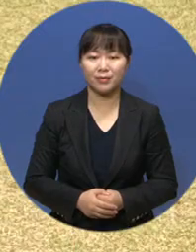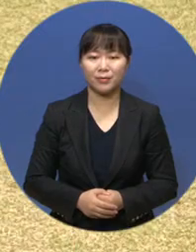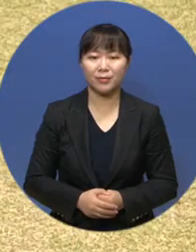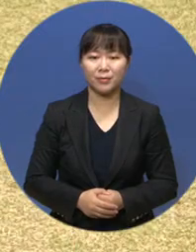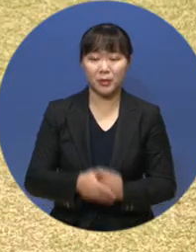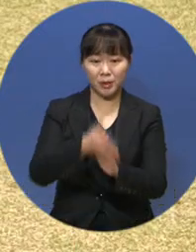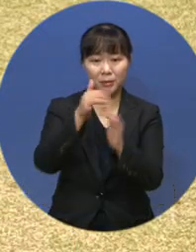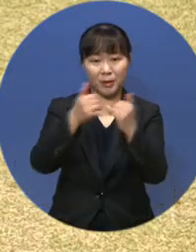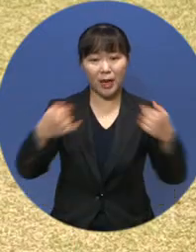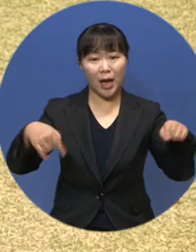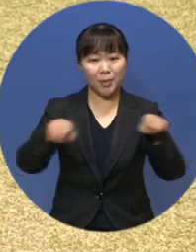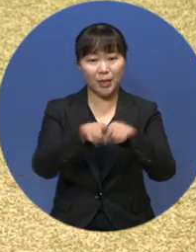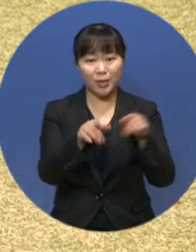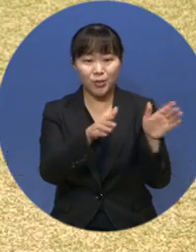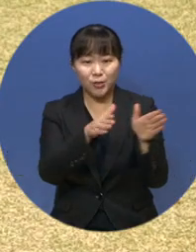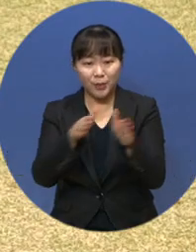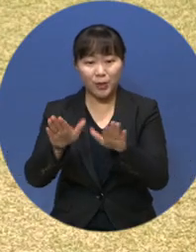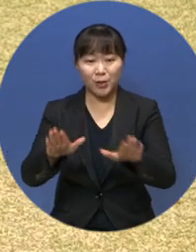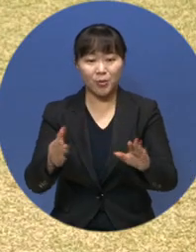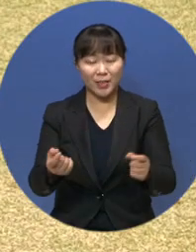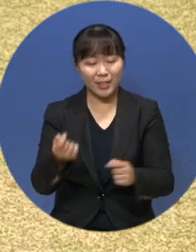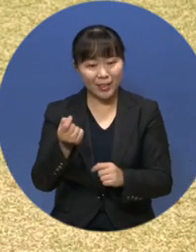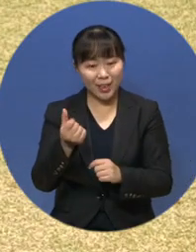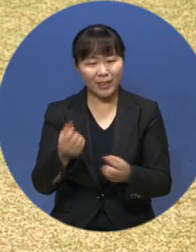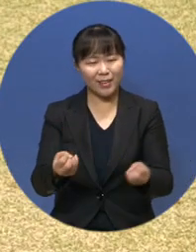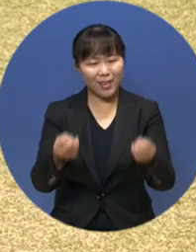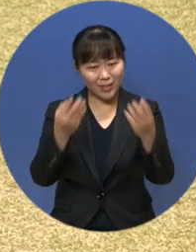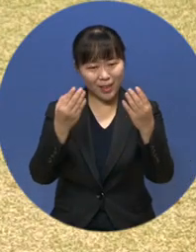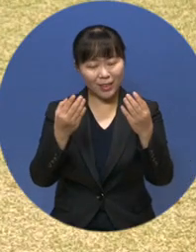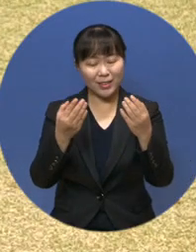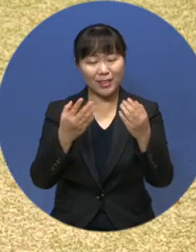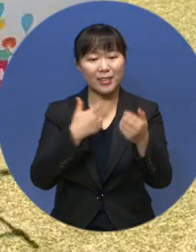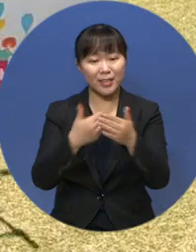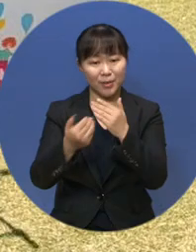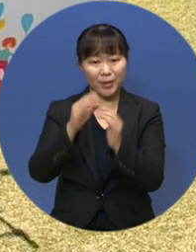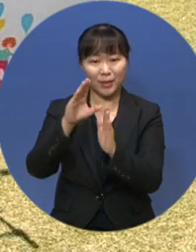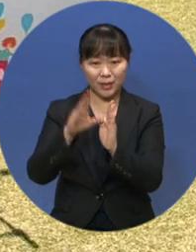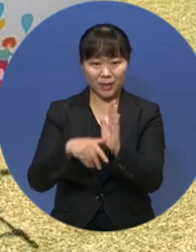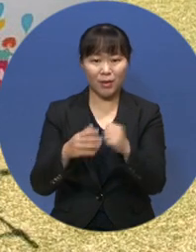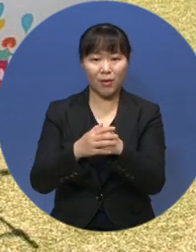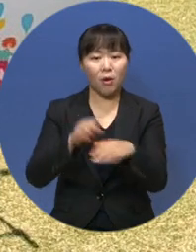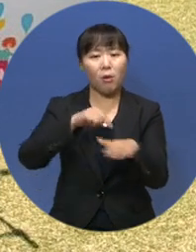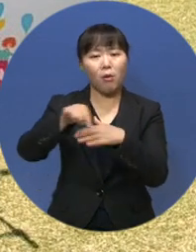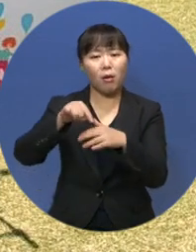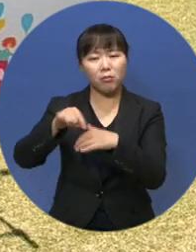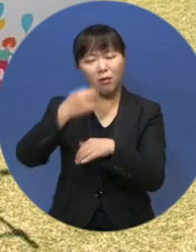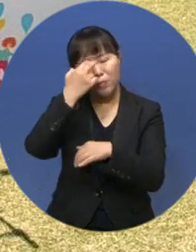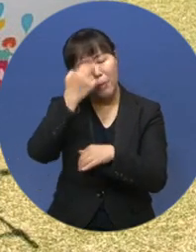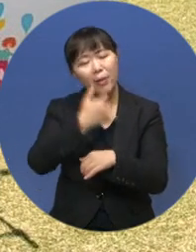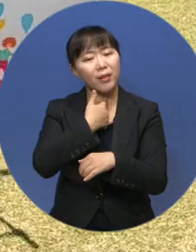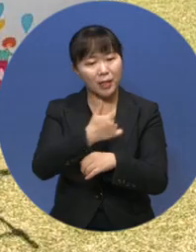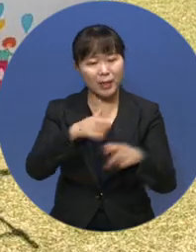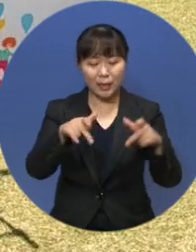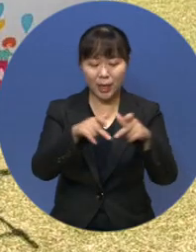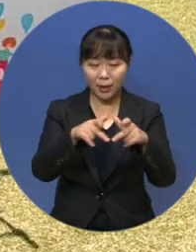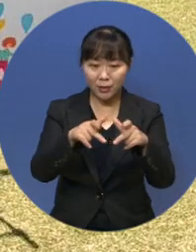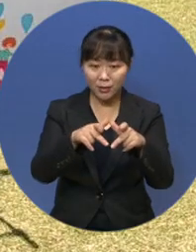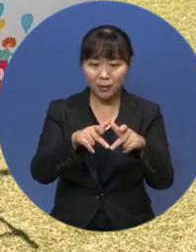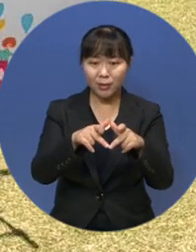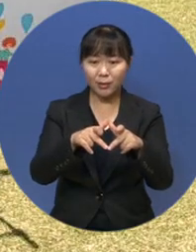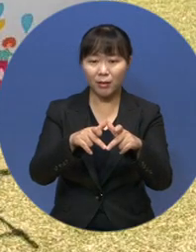시민들이 함께 준비한 작은 행사 소풍길 체험에서 외출을 자유롭게 할수 없었던